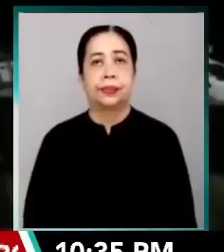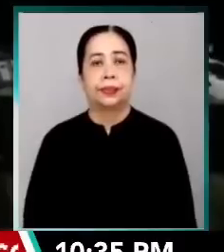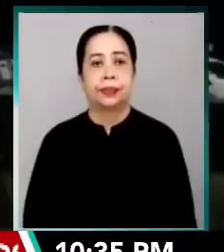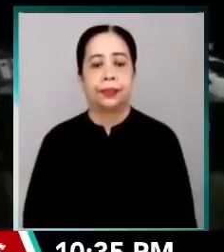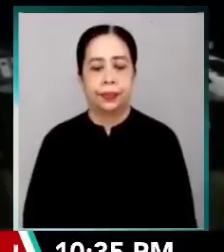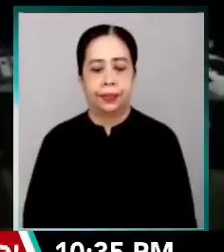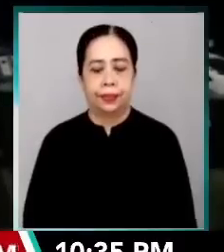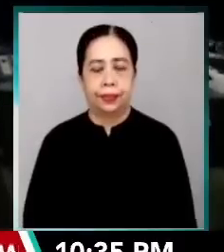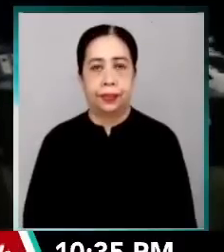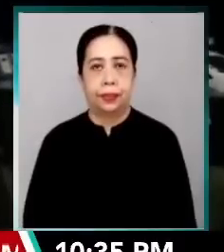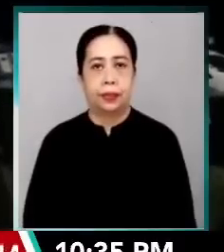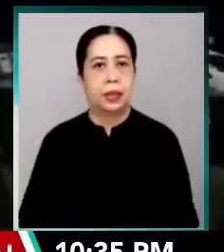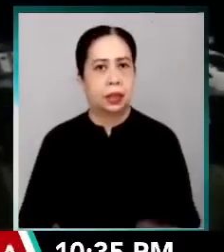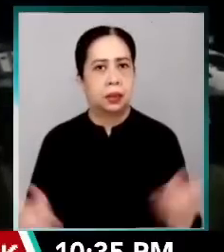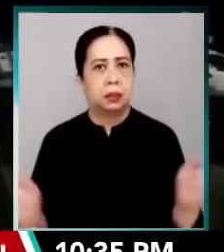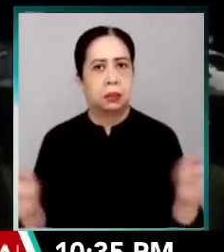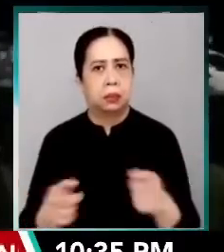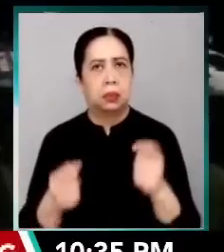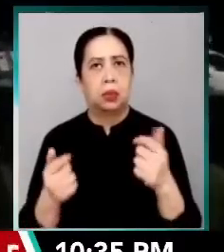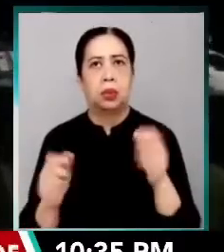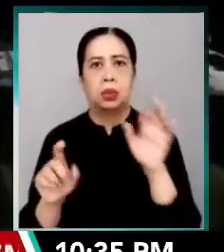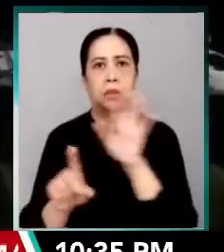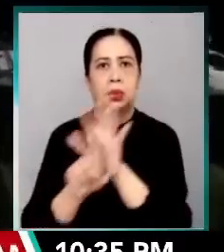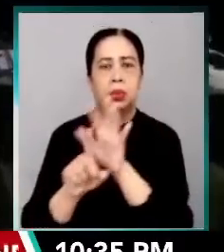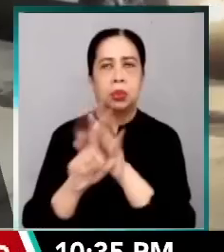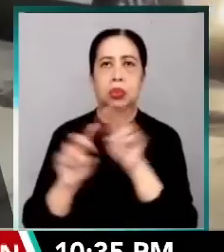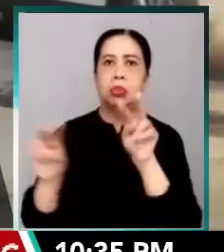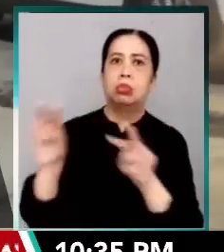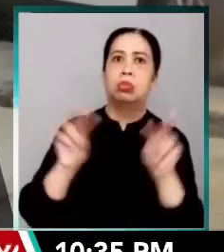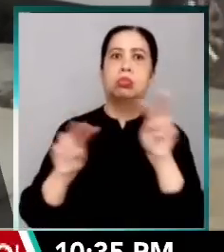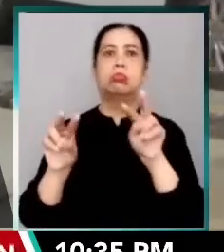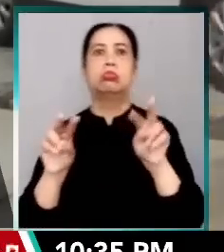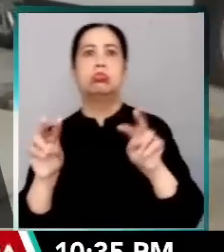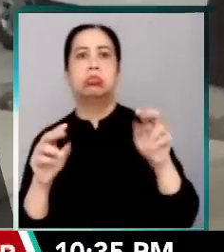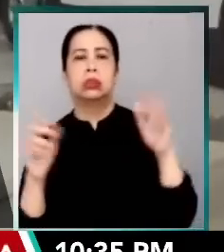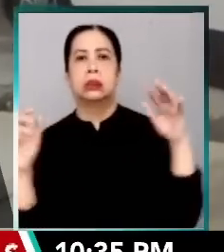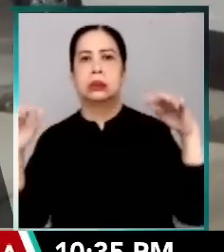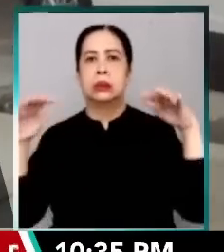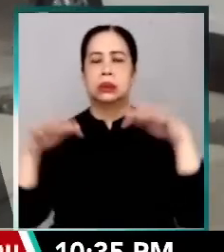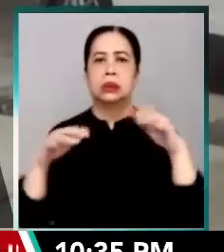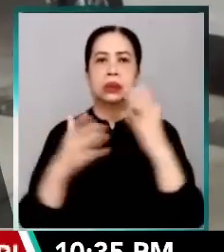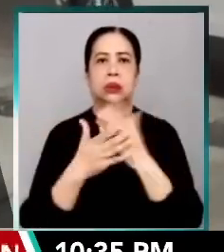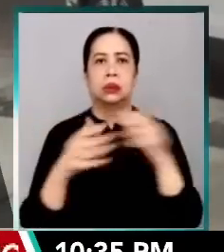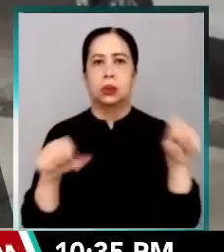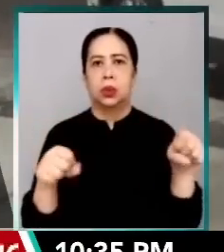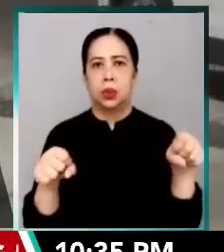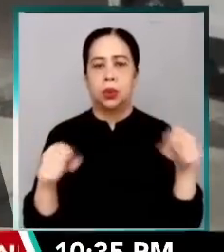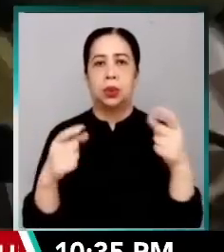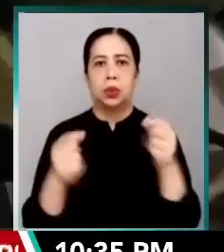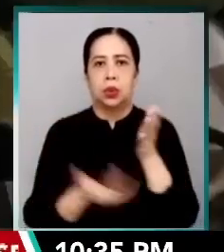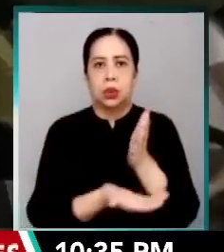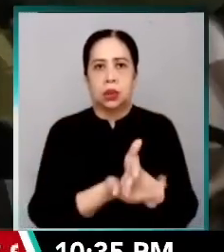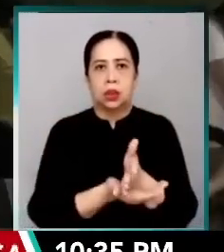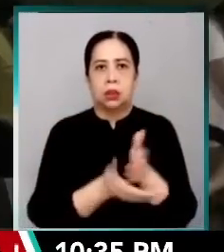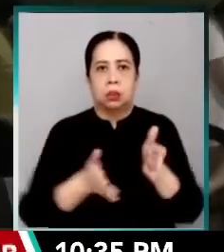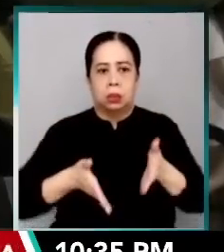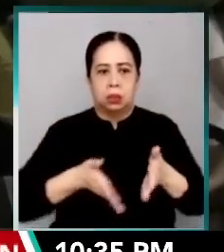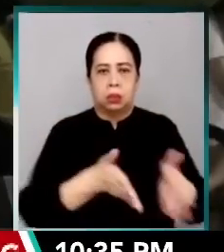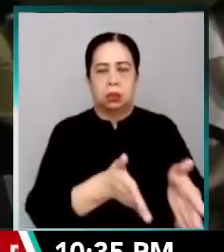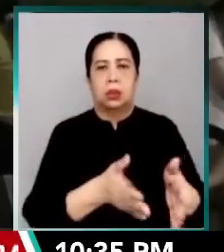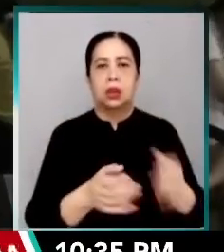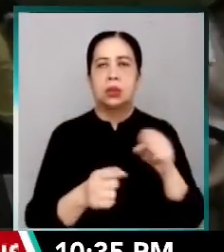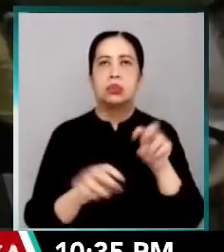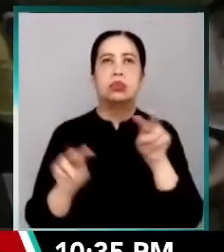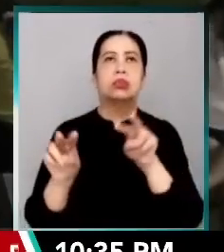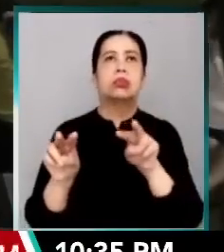Tila instant tourist attraction ang pag-aalboroto ng bulkang Mayon. Ang ilang motorista tumigil pa sa gilid ng kalsada para matunghayan